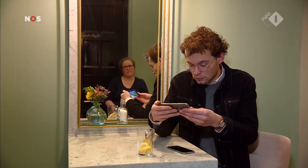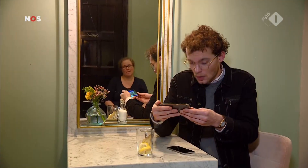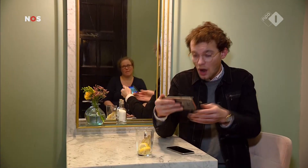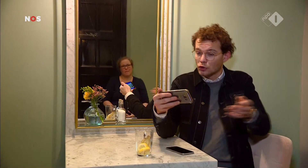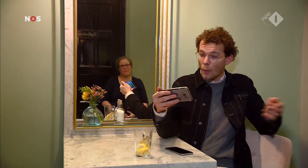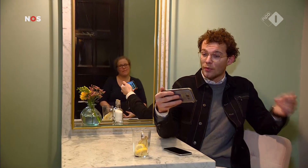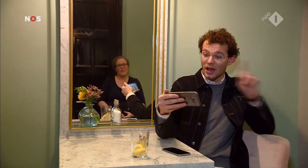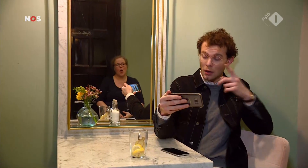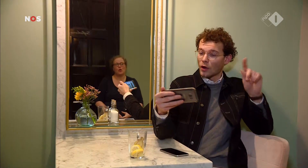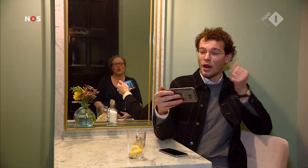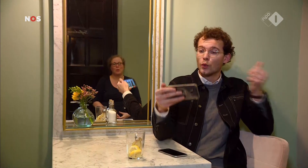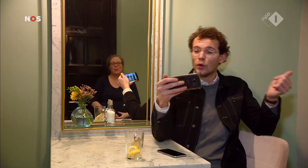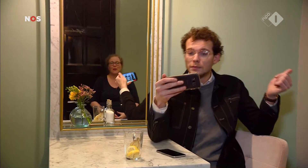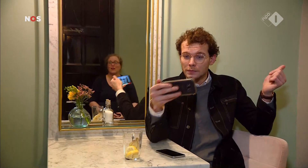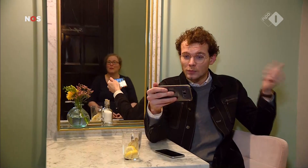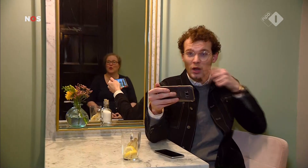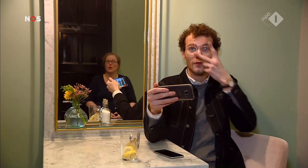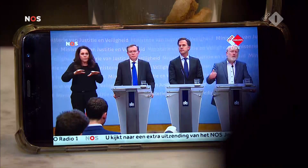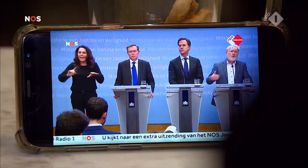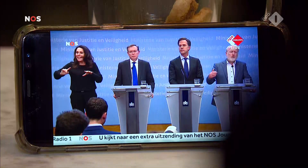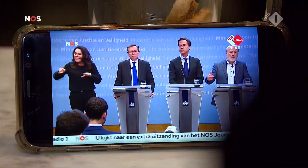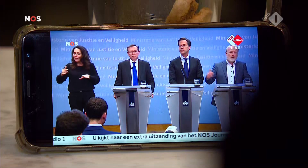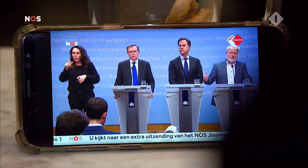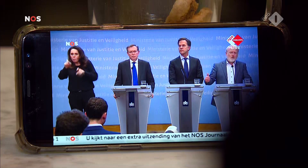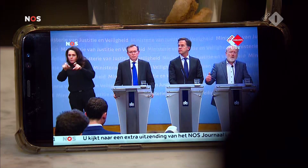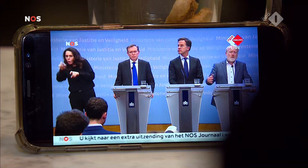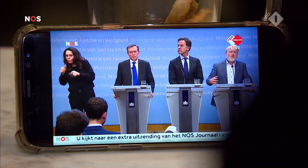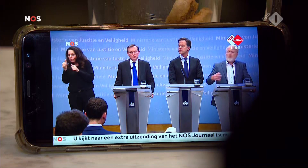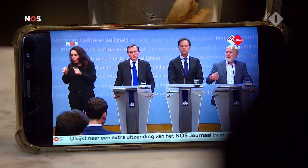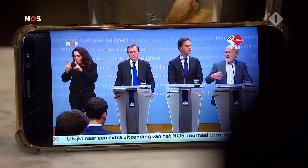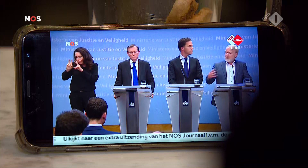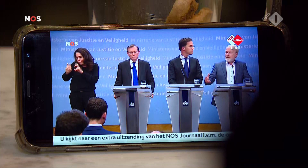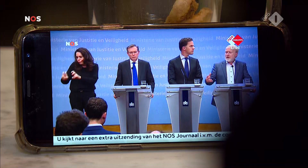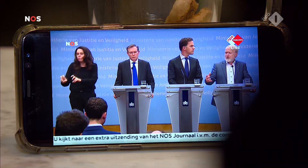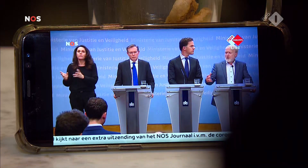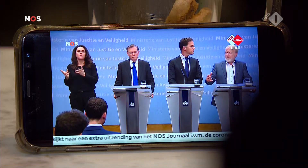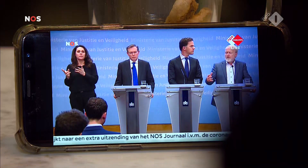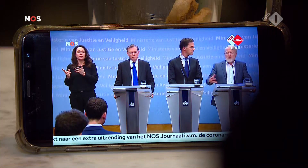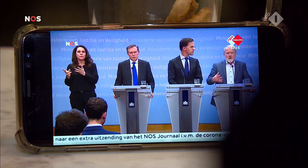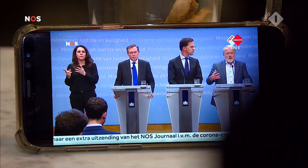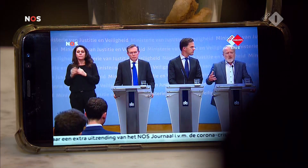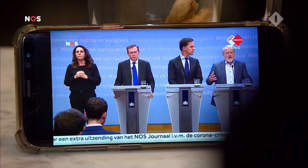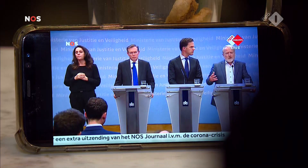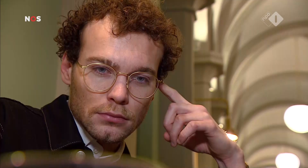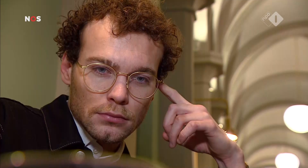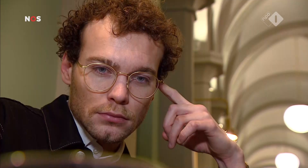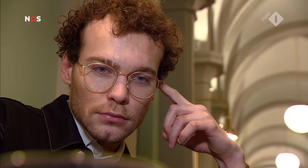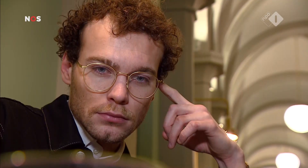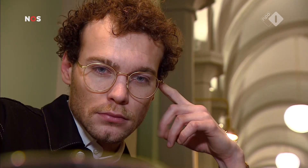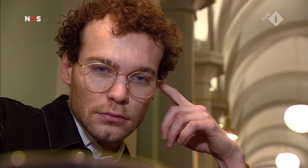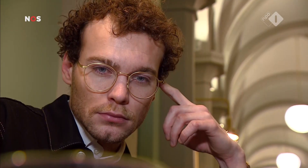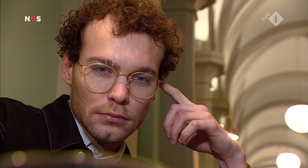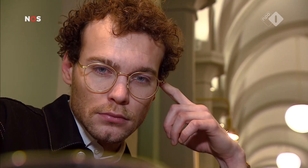in heeft gezet. Oh, top. Dat is helemaal nieuw voor mij. Eindelijk. Het voelt voor mij gewoon ontspannen. Ik kan ontspannen